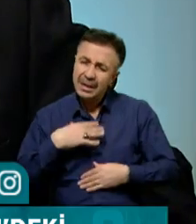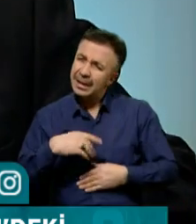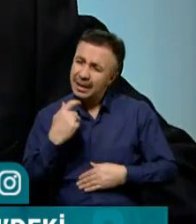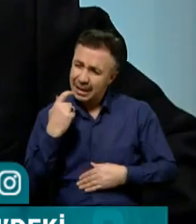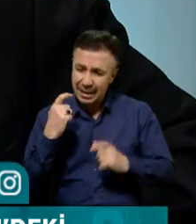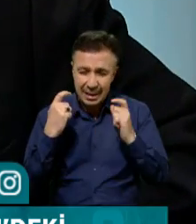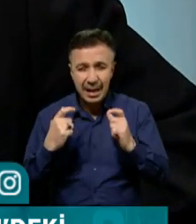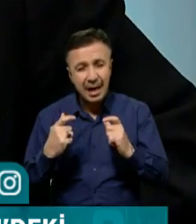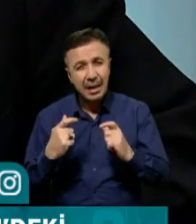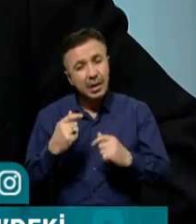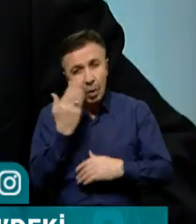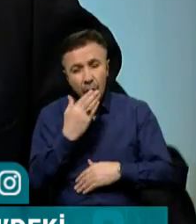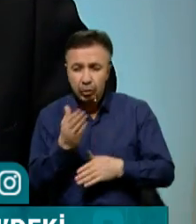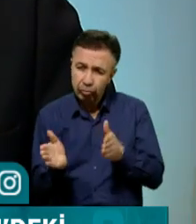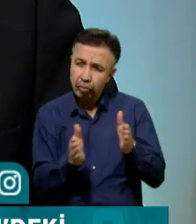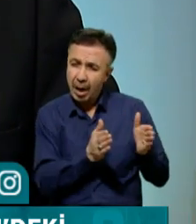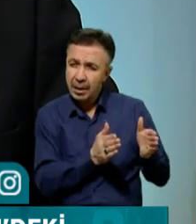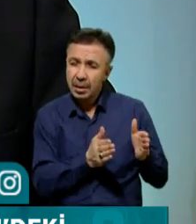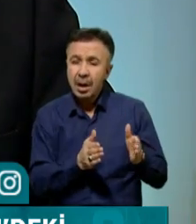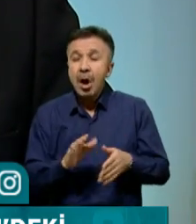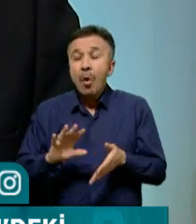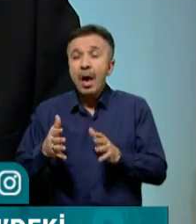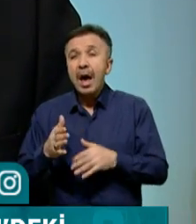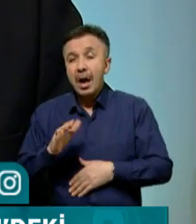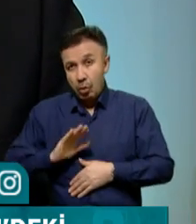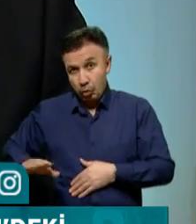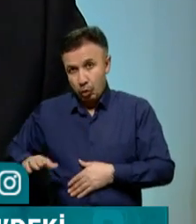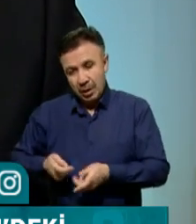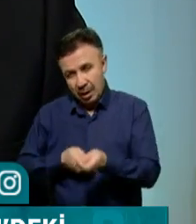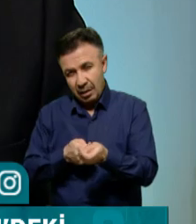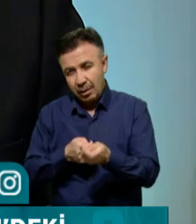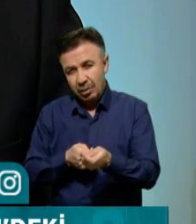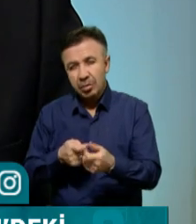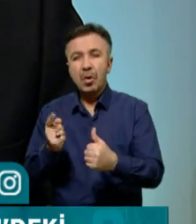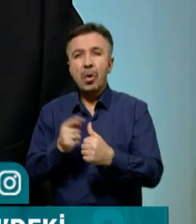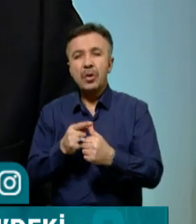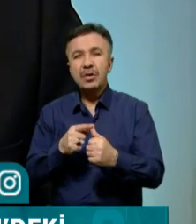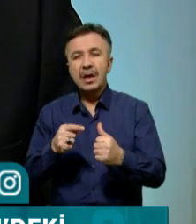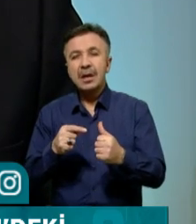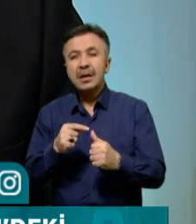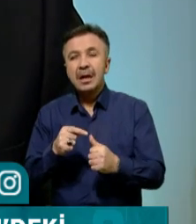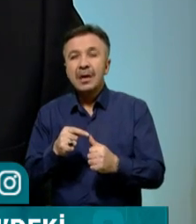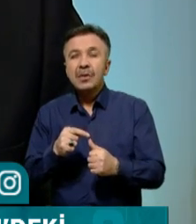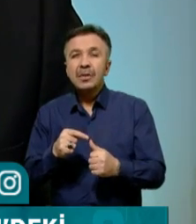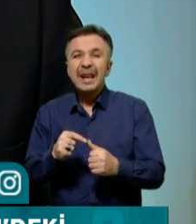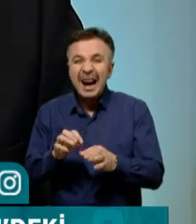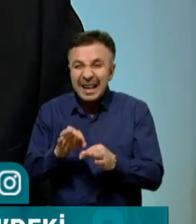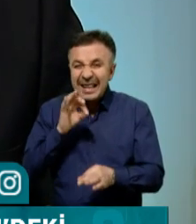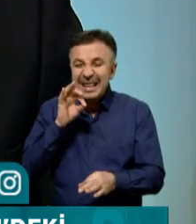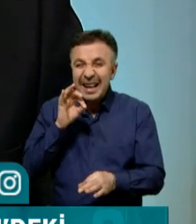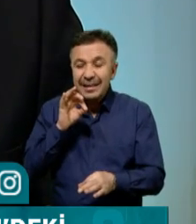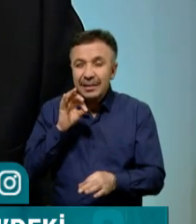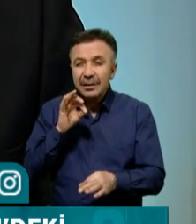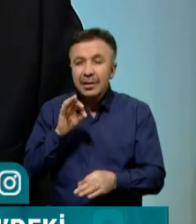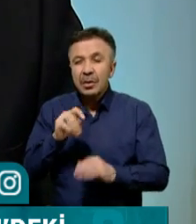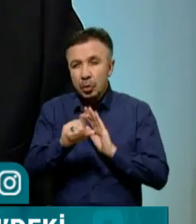bir konu. Veya çocuklara eğitim verdiriyorsunuz. Mesela önce diyelim ki Nas suresini kul e'udhu bi rabbin nasi